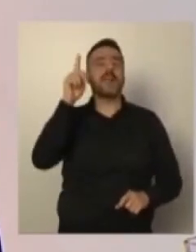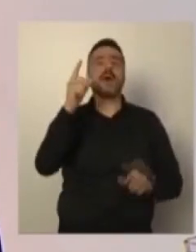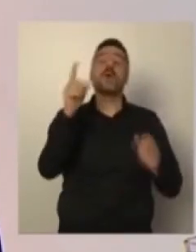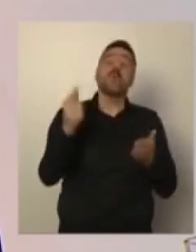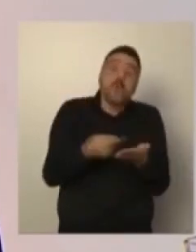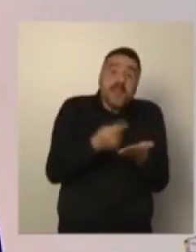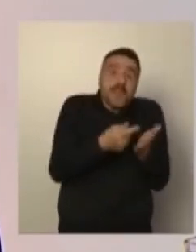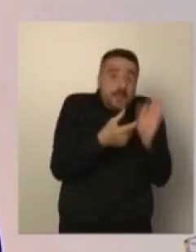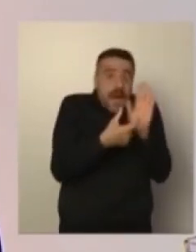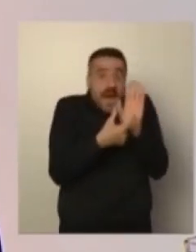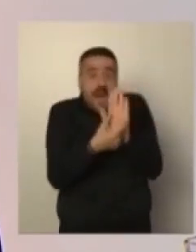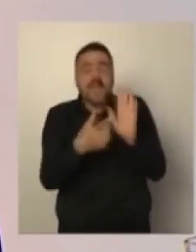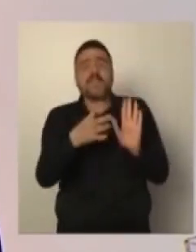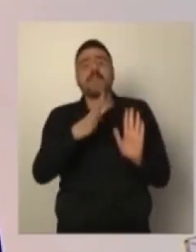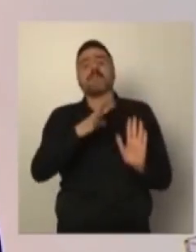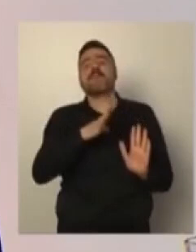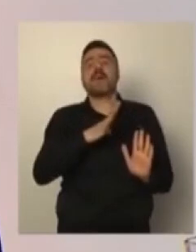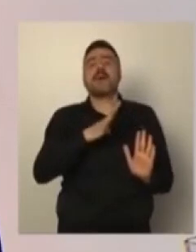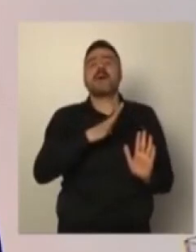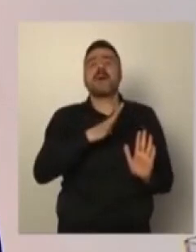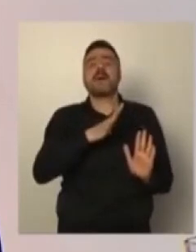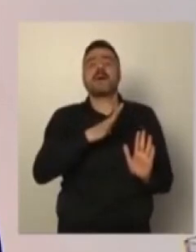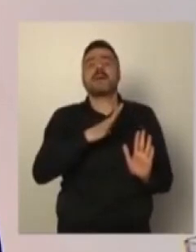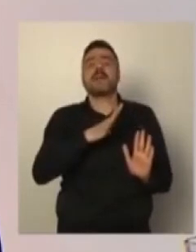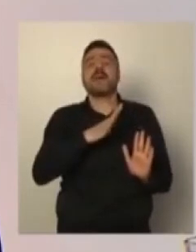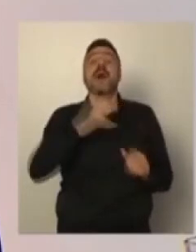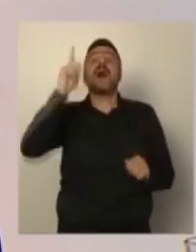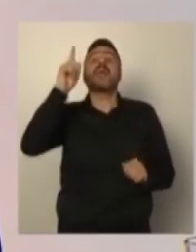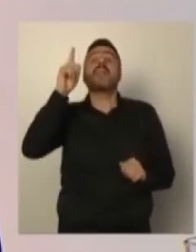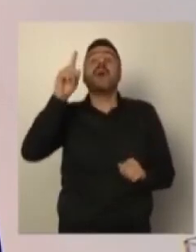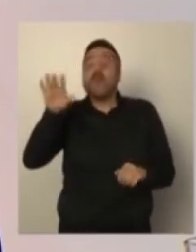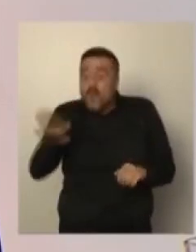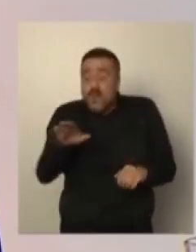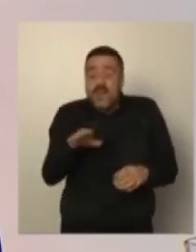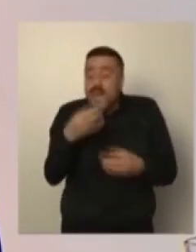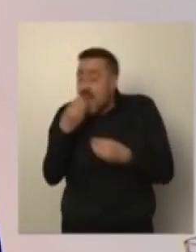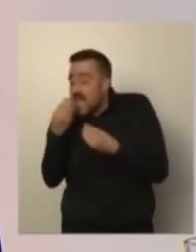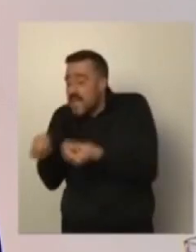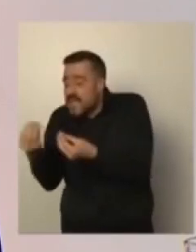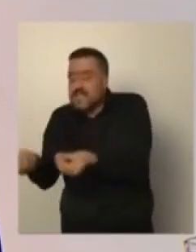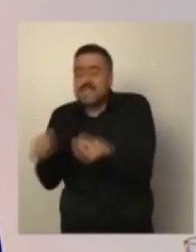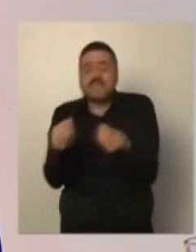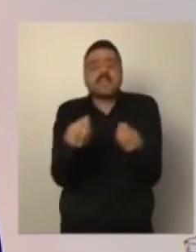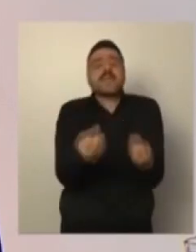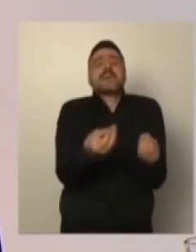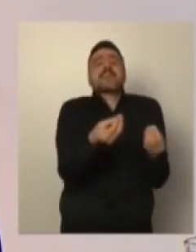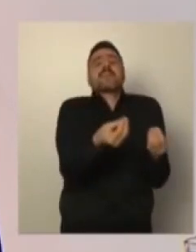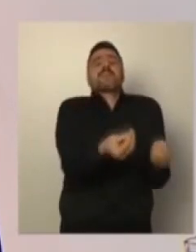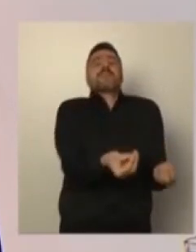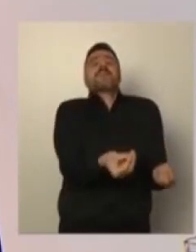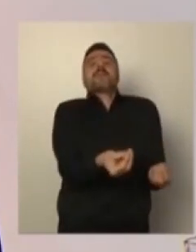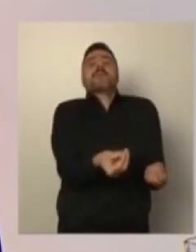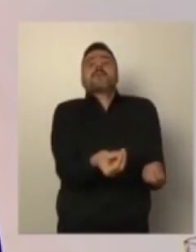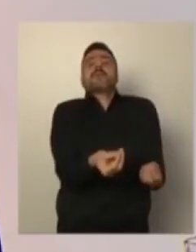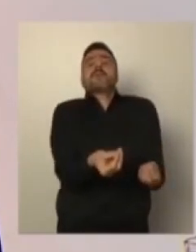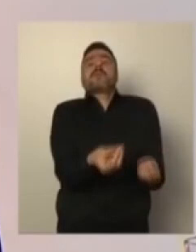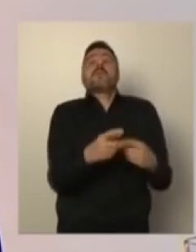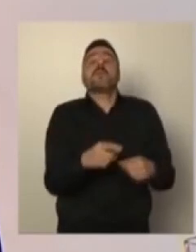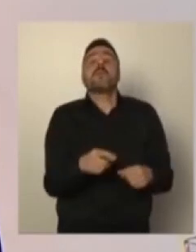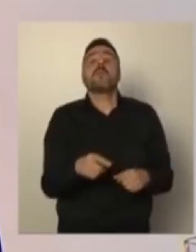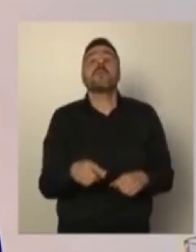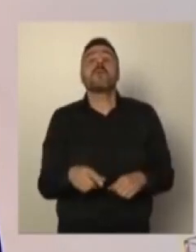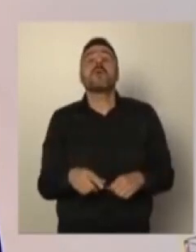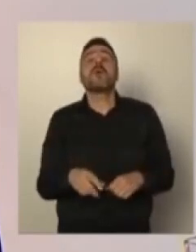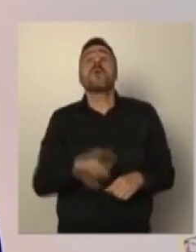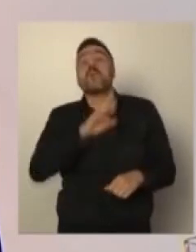anlatıyor. Biz onların da sizin de rızkınızı veririz buyuruyor Rabbimiz. Onları öldürmek gerçekten büyük